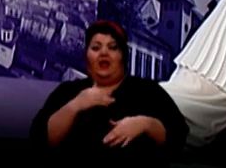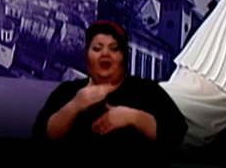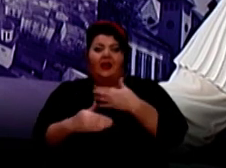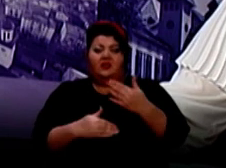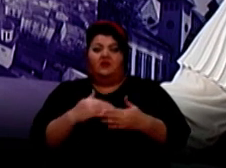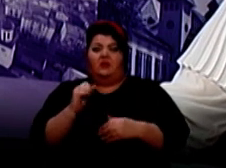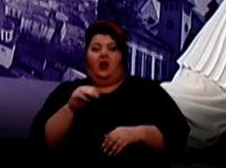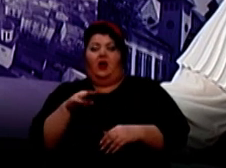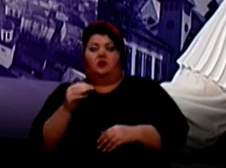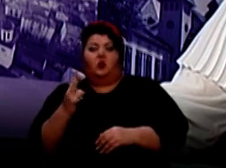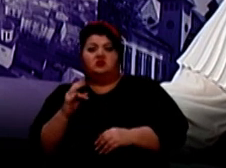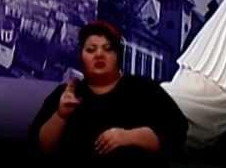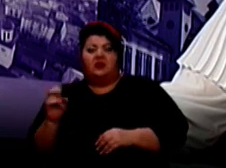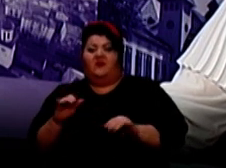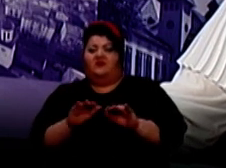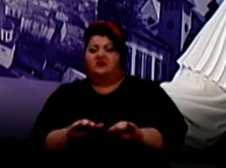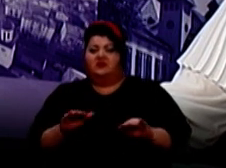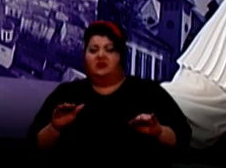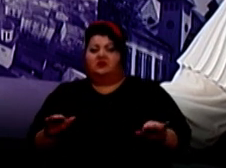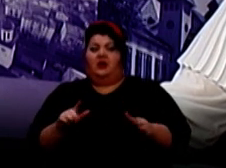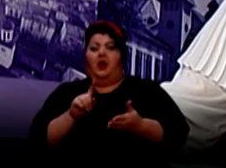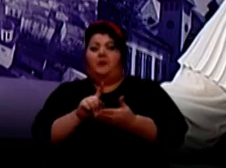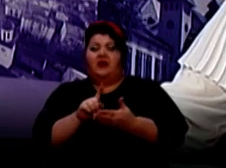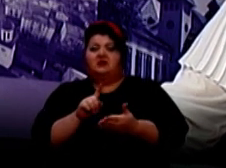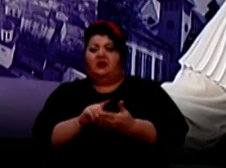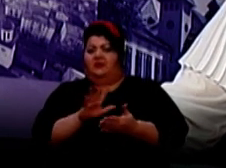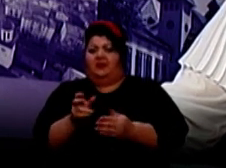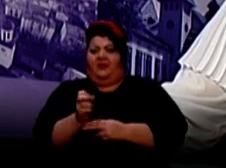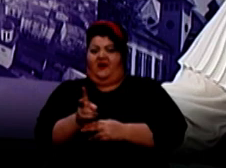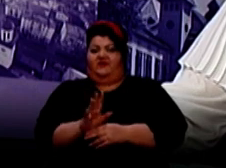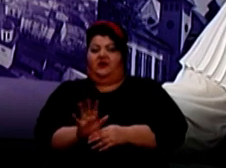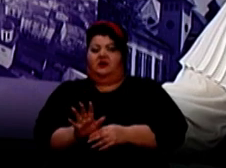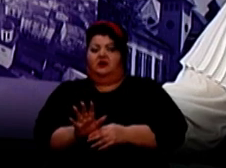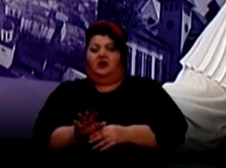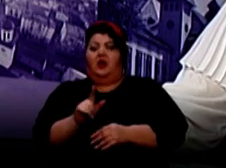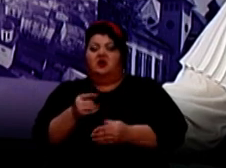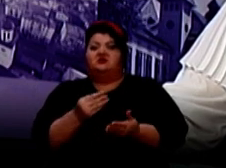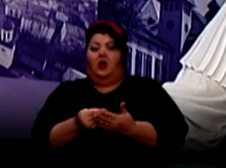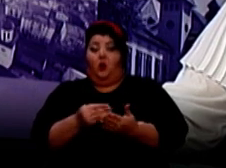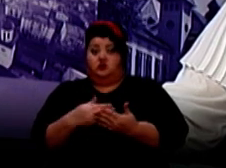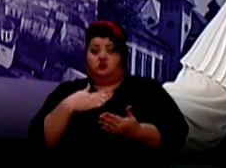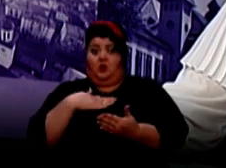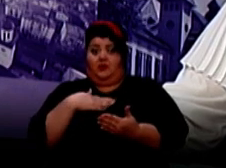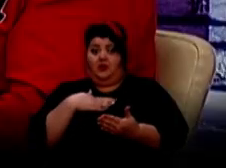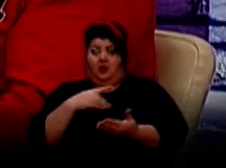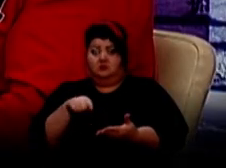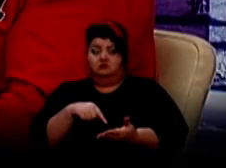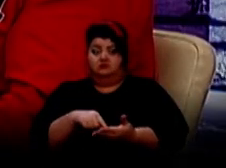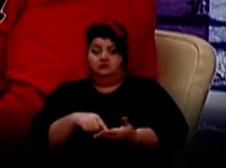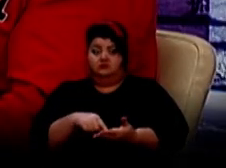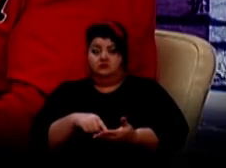тут досажди на платну пасажирів? Дітей, пенсіонери не виганяють. Скільки це коштує це нашому налогоплательщику? Правильно, я